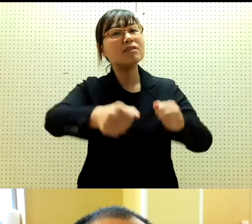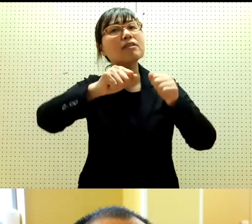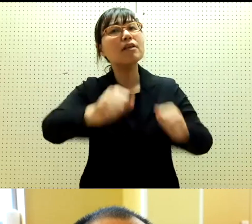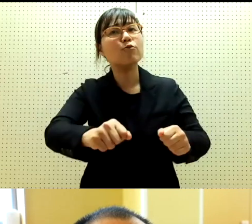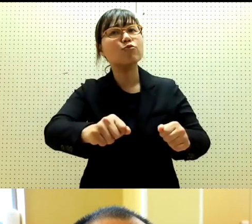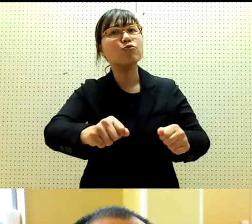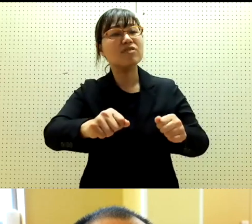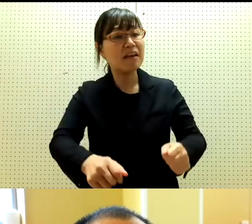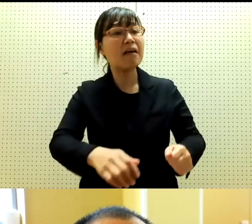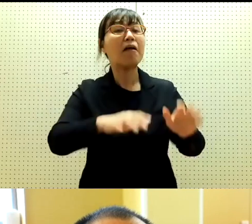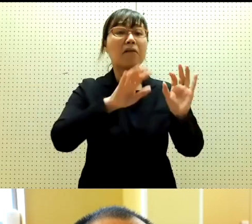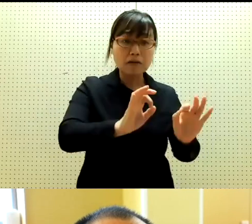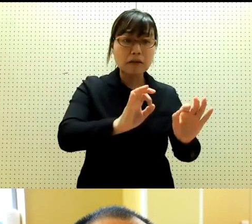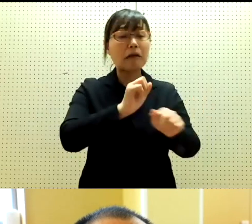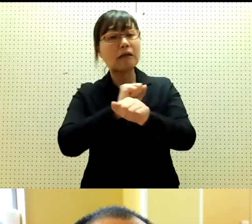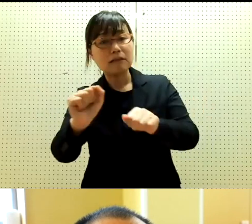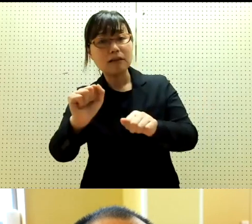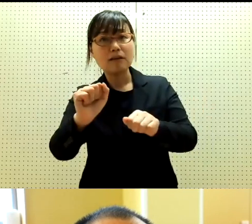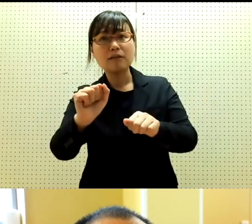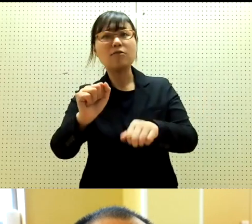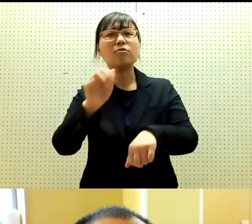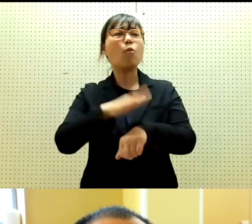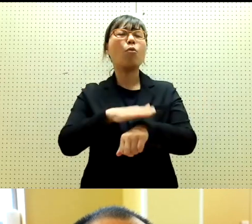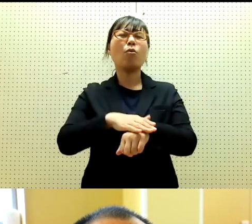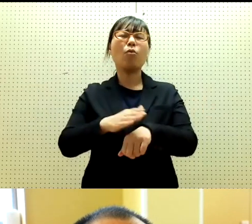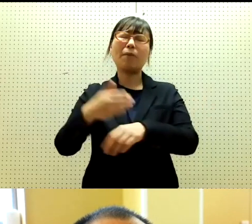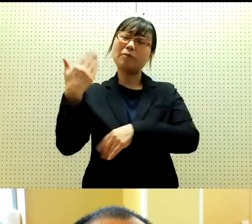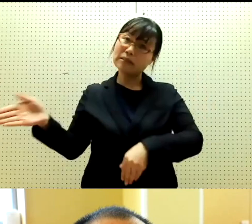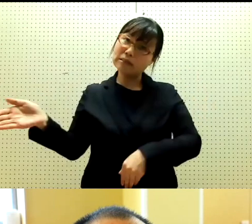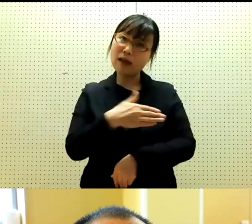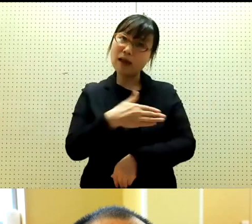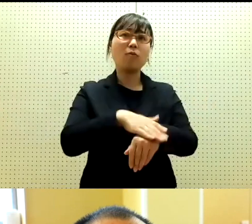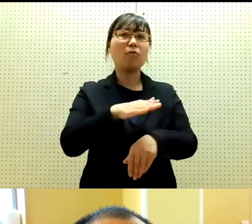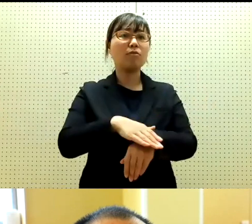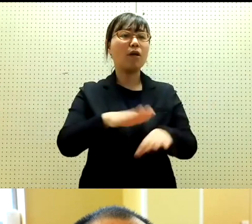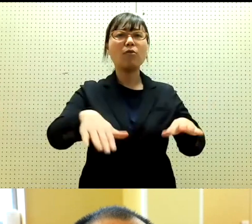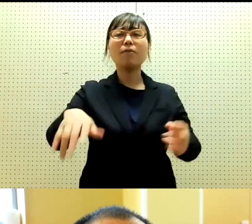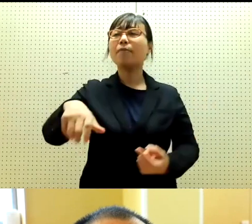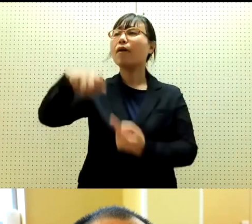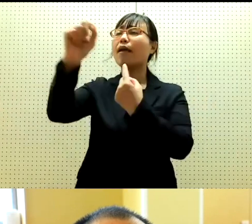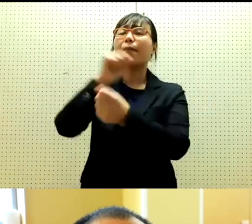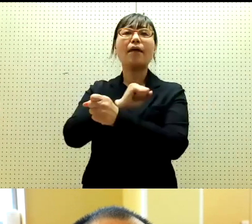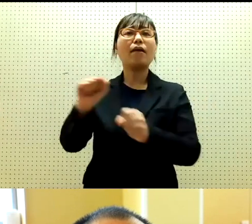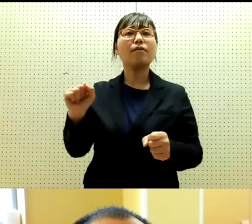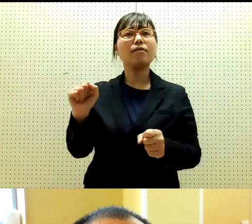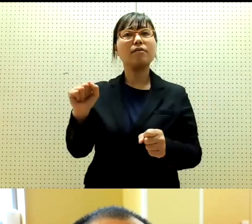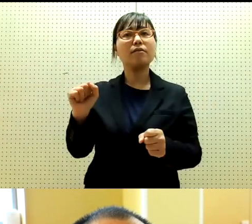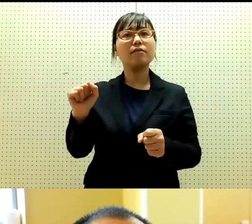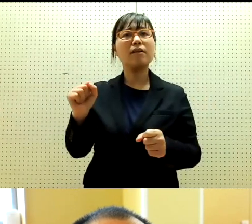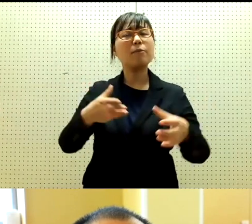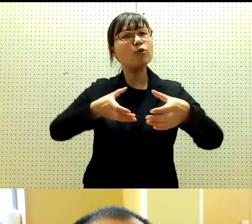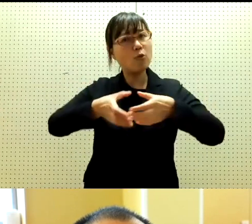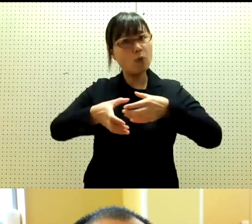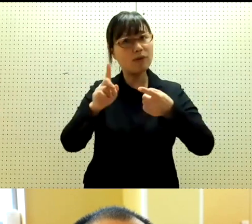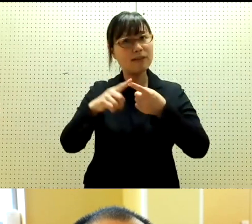っていう昔ながらのやり方をやってると、子どもはね選べないんですよね。で、そうすると多分合理的な配慮っていう